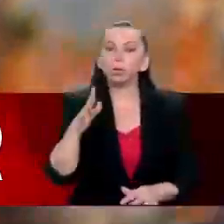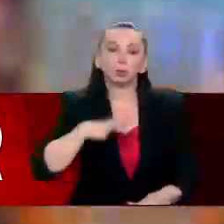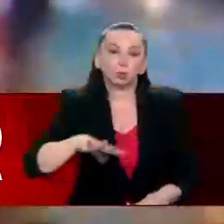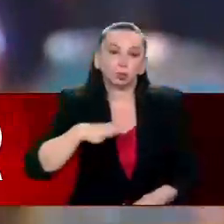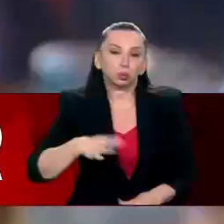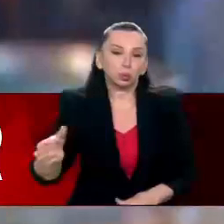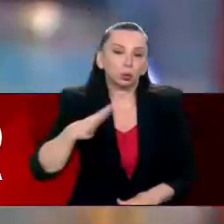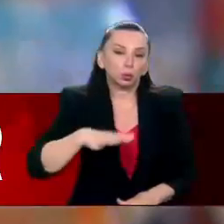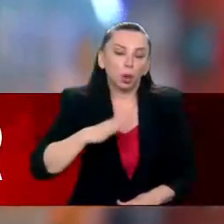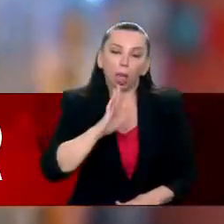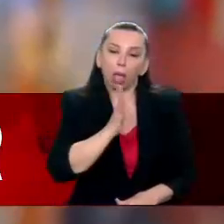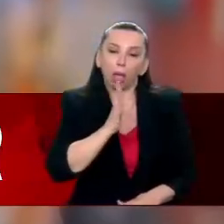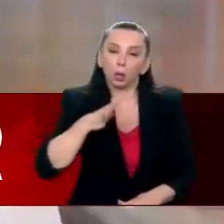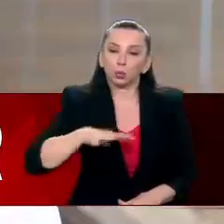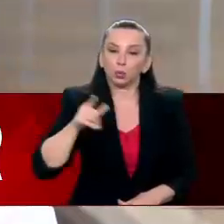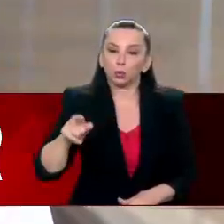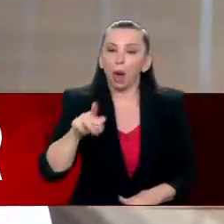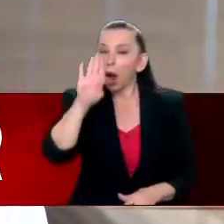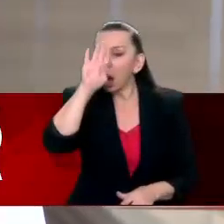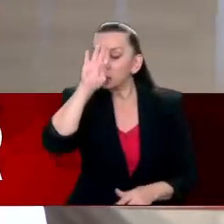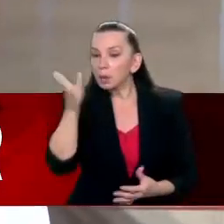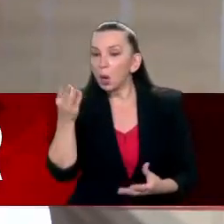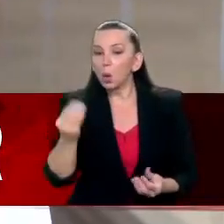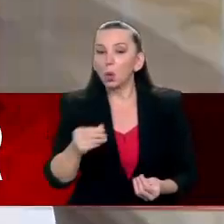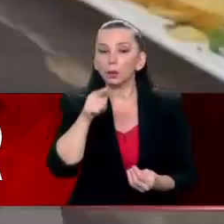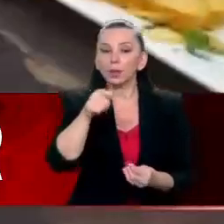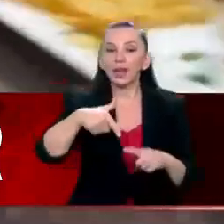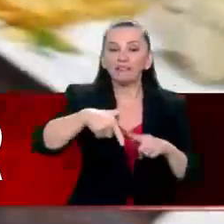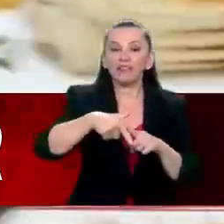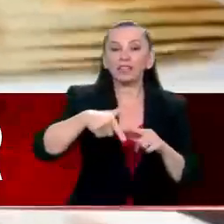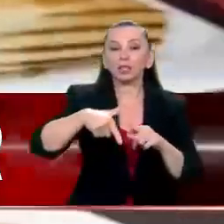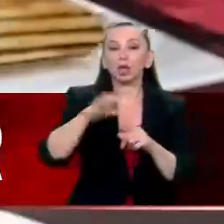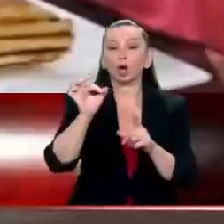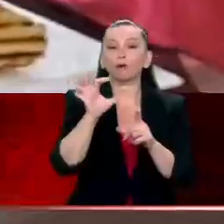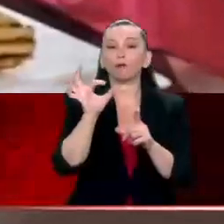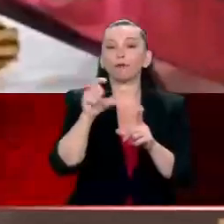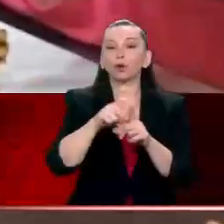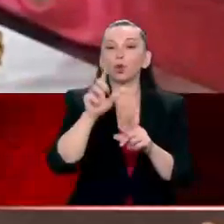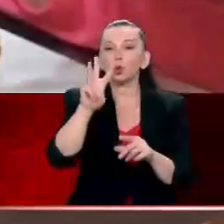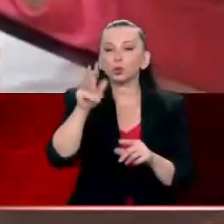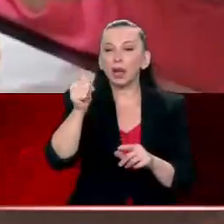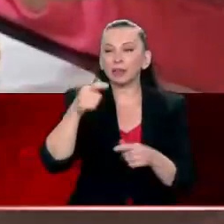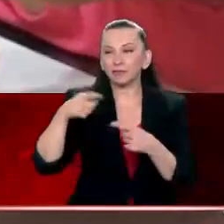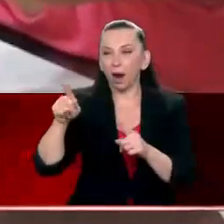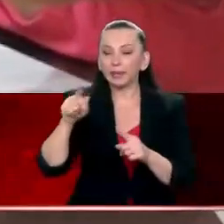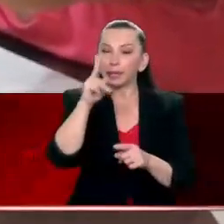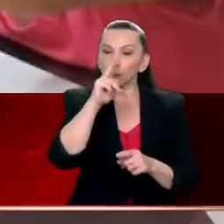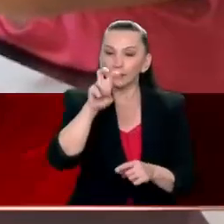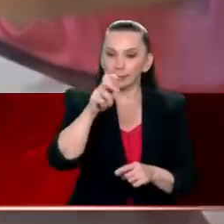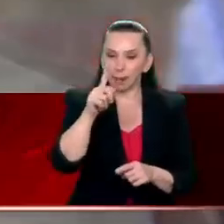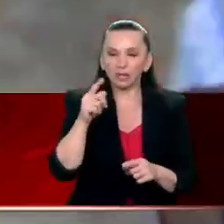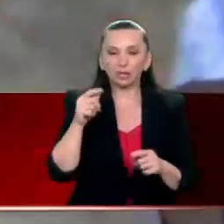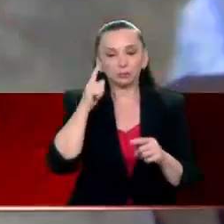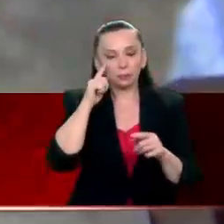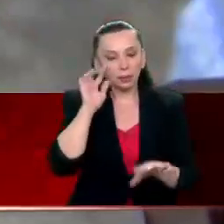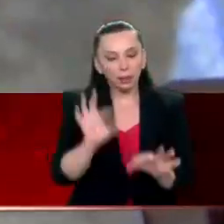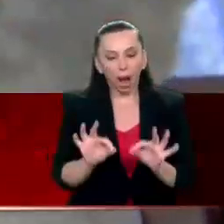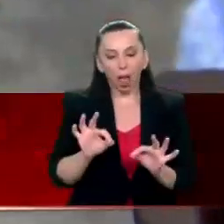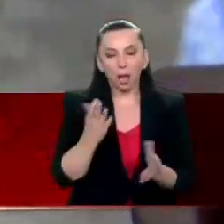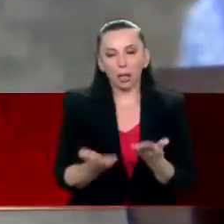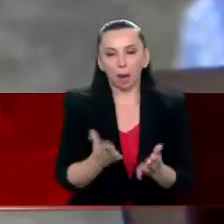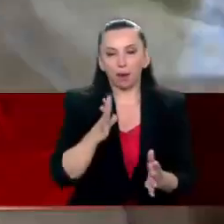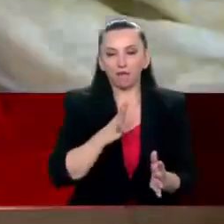İstiyorlar çünkü bağımlı oldular. Bunlar fast food bağımlılığı. 36 farklı ülkeden 281 farklı çalışmanın analizi